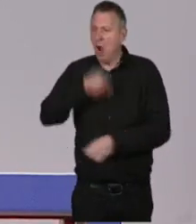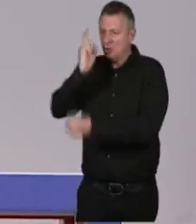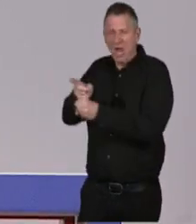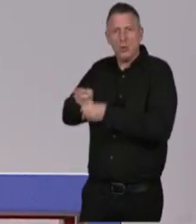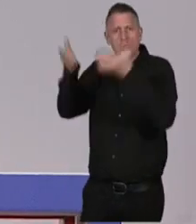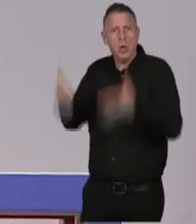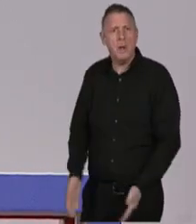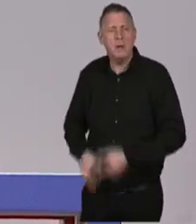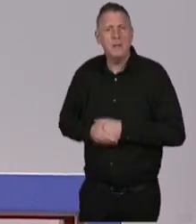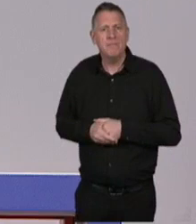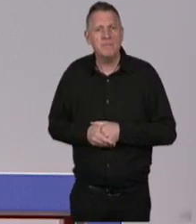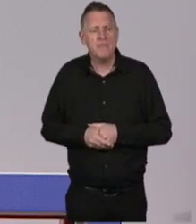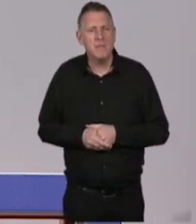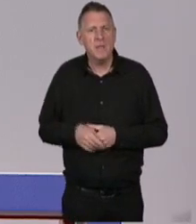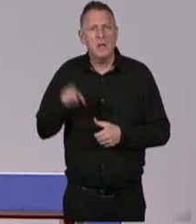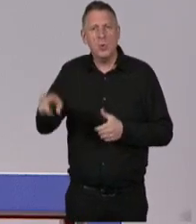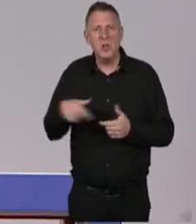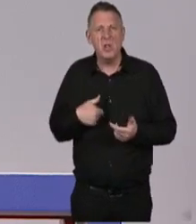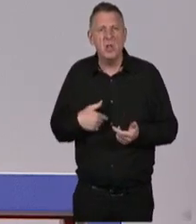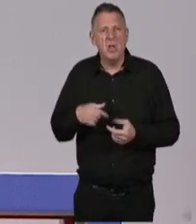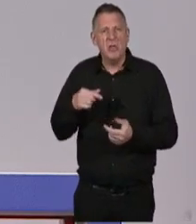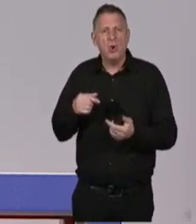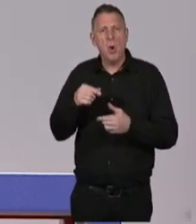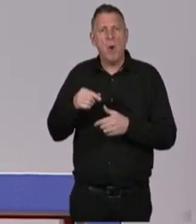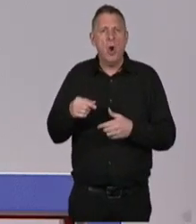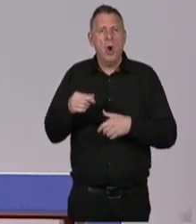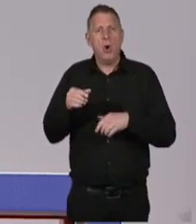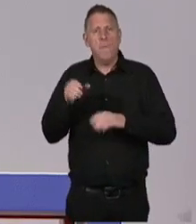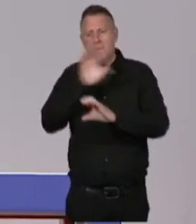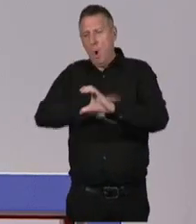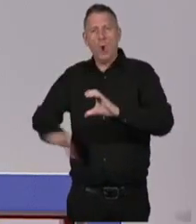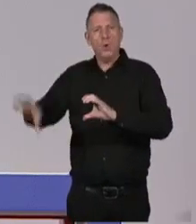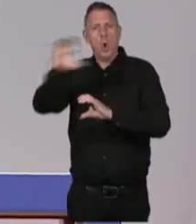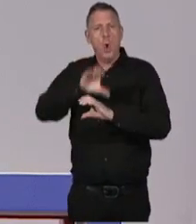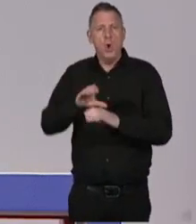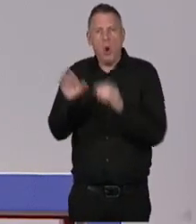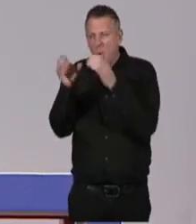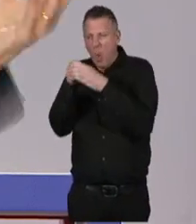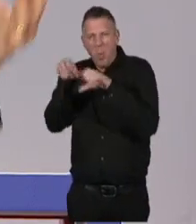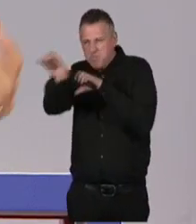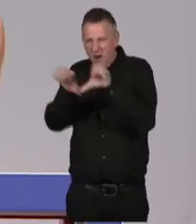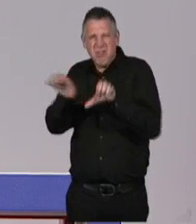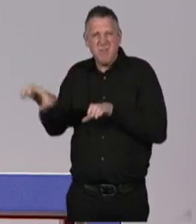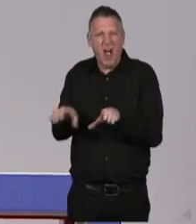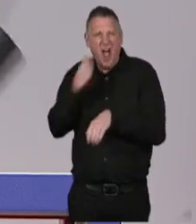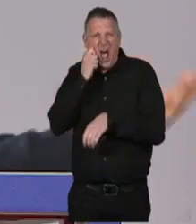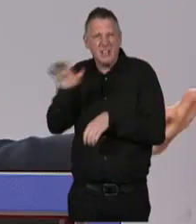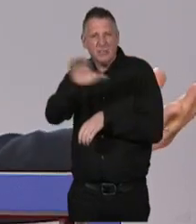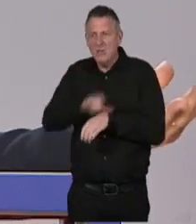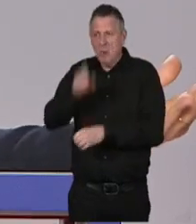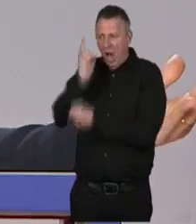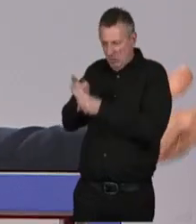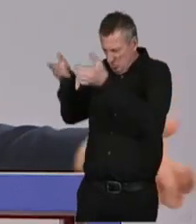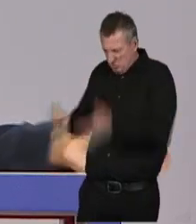Je l'accuse d'avoir racialisé la question des banlieues. Je l'accuse de vouloir déconstruire notre